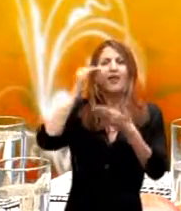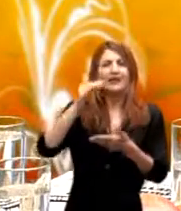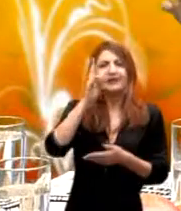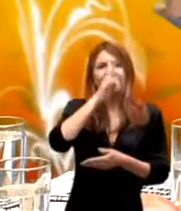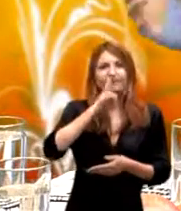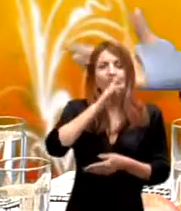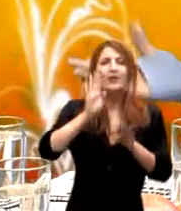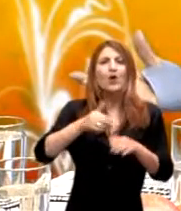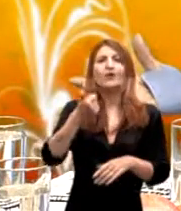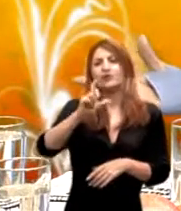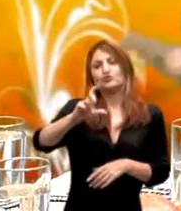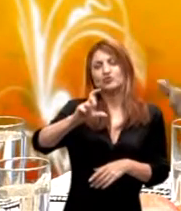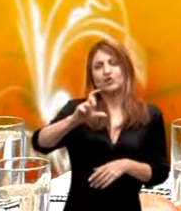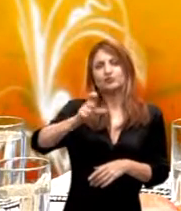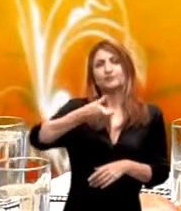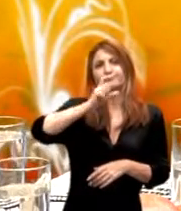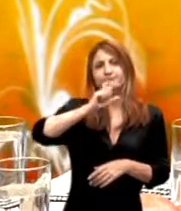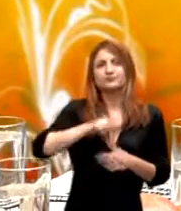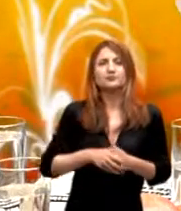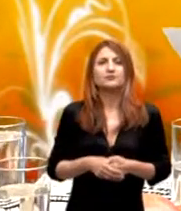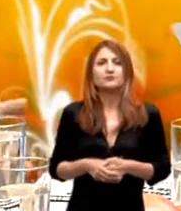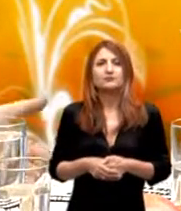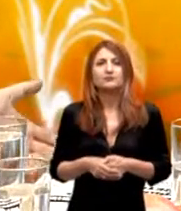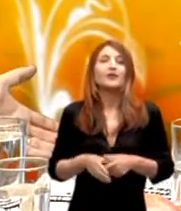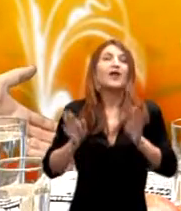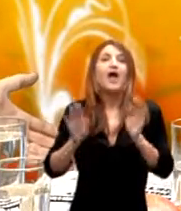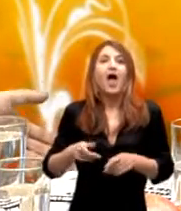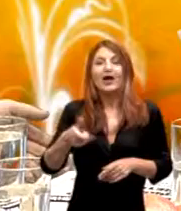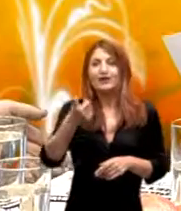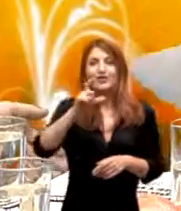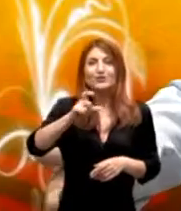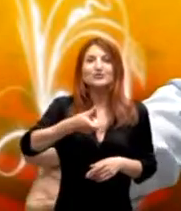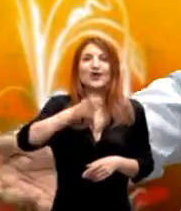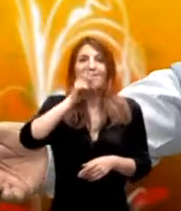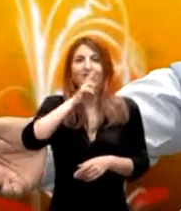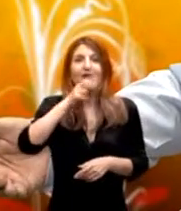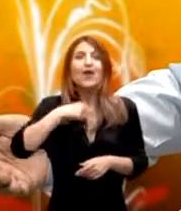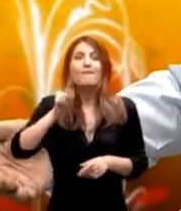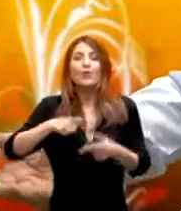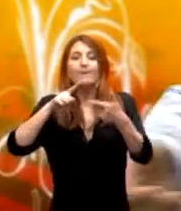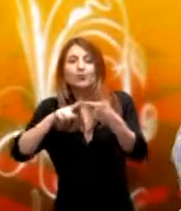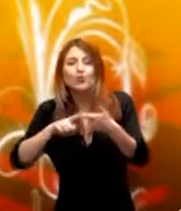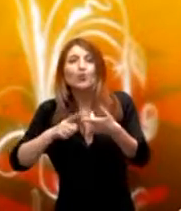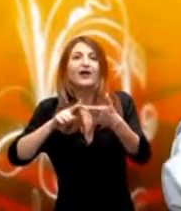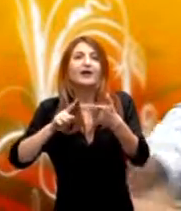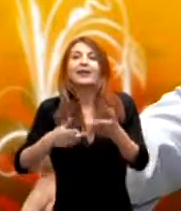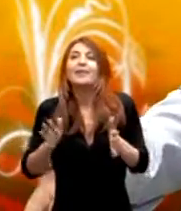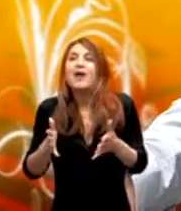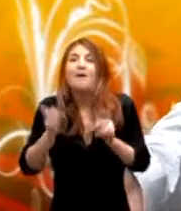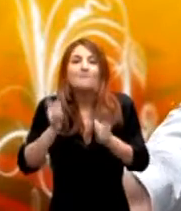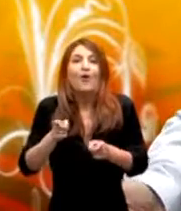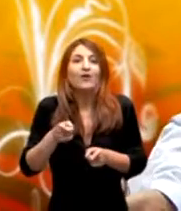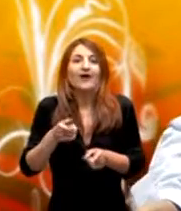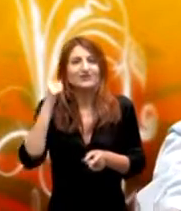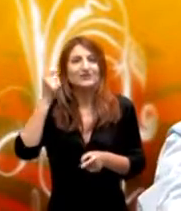nego ću popiti čašu, deci vina. A šta ako popijete čašu vina, ja popijem čašu vina, moram drugu popit, nema tu, mislim. Znate da se